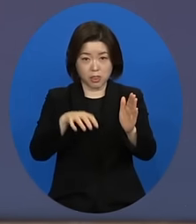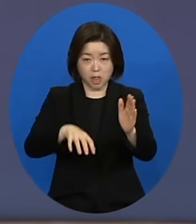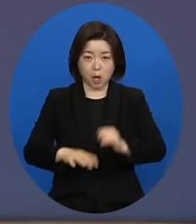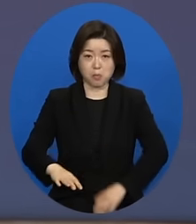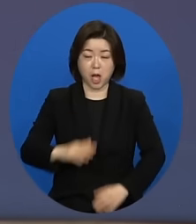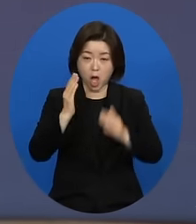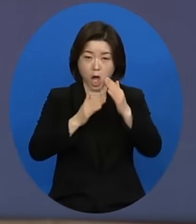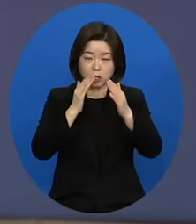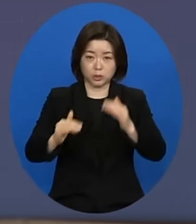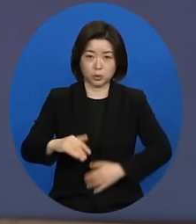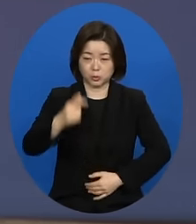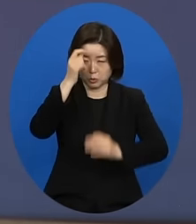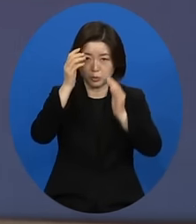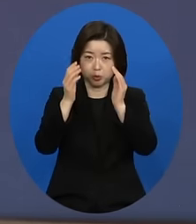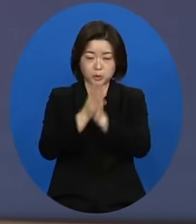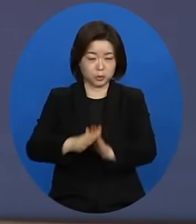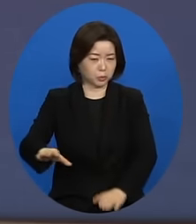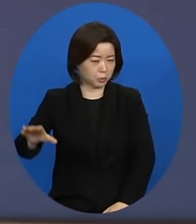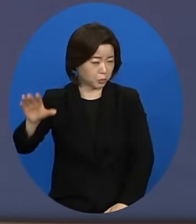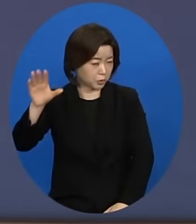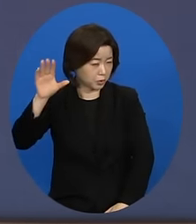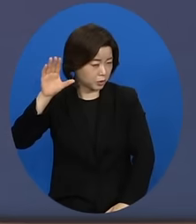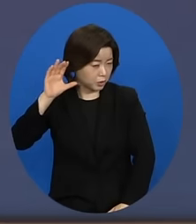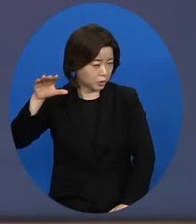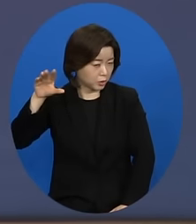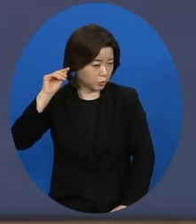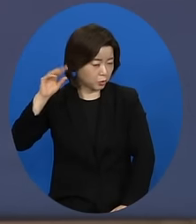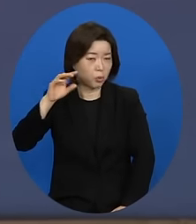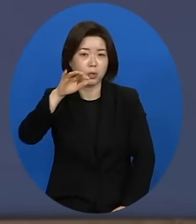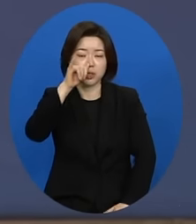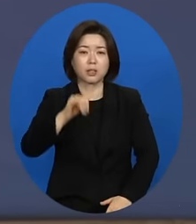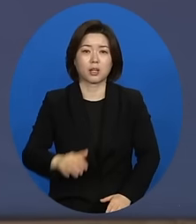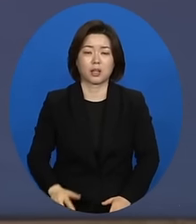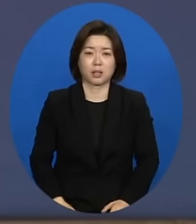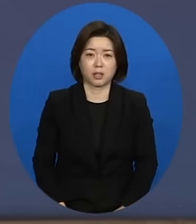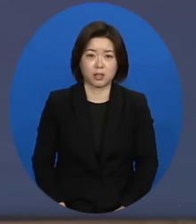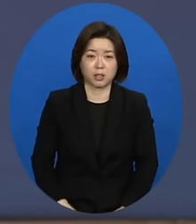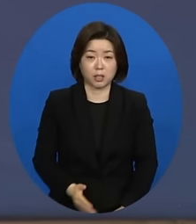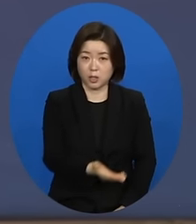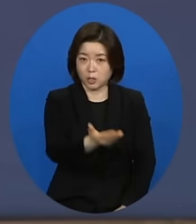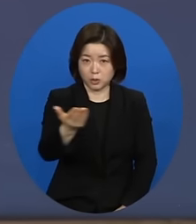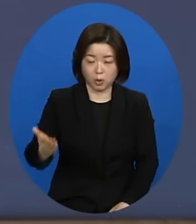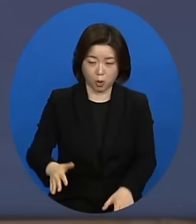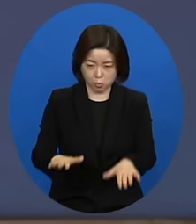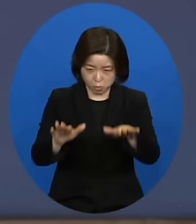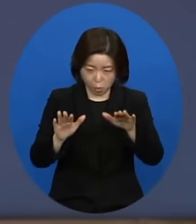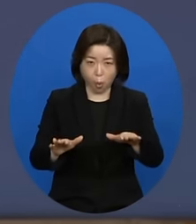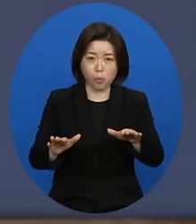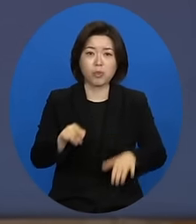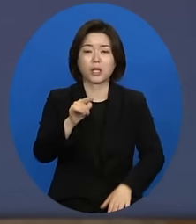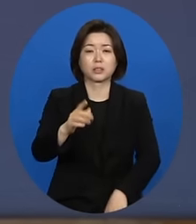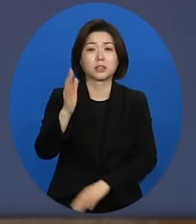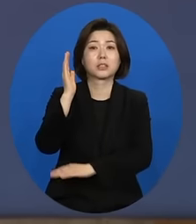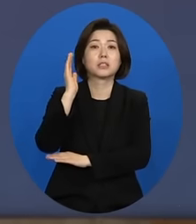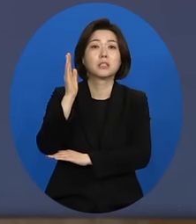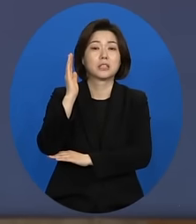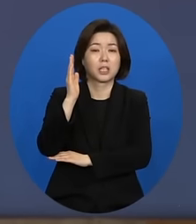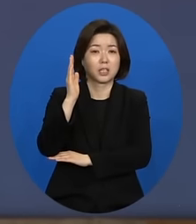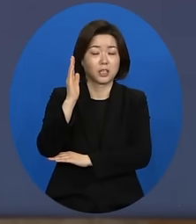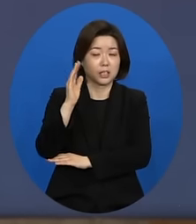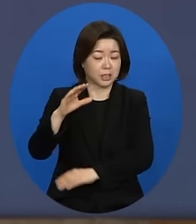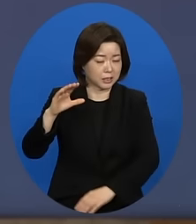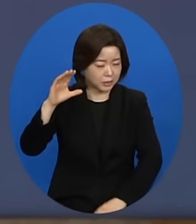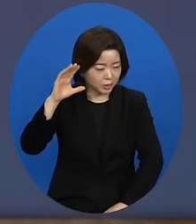성도들의 기도를 듣고 있느니라. 여러분, 오늘 그 이야기를 들으러 여기 오셨어요.